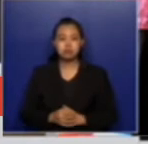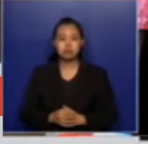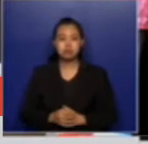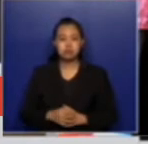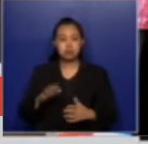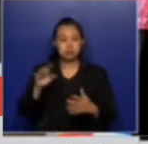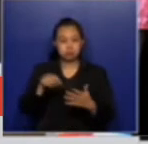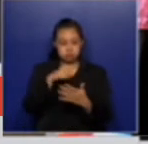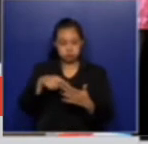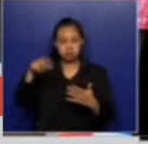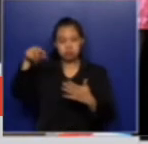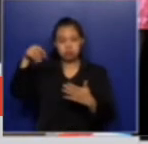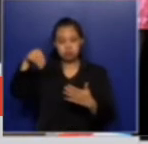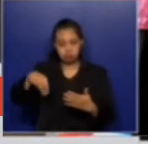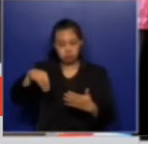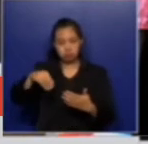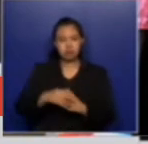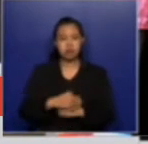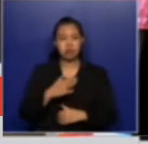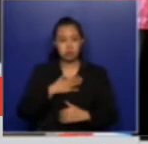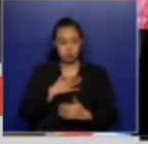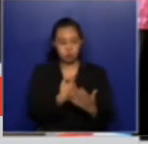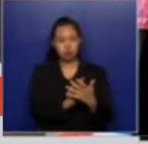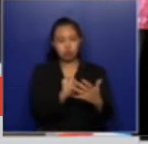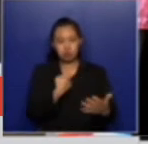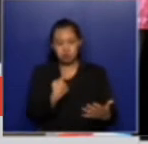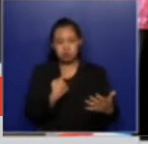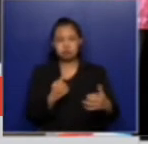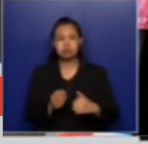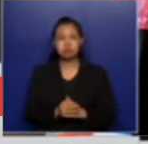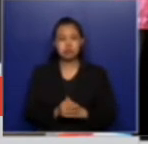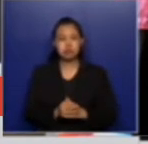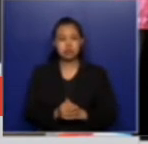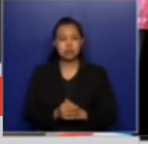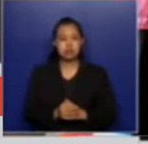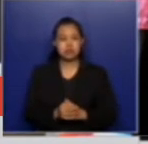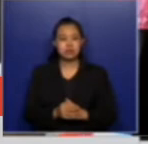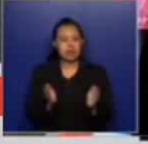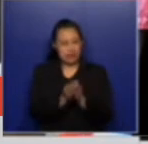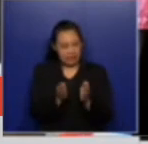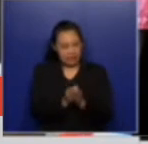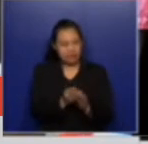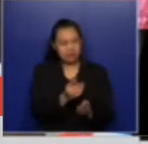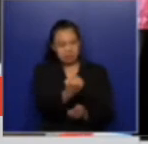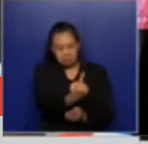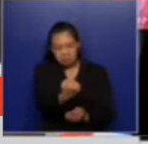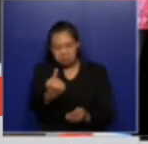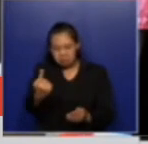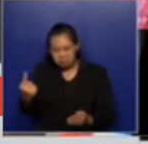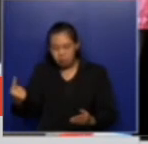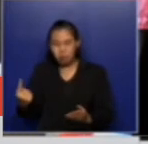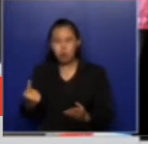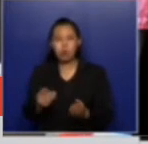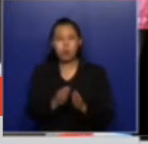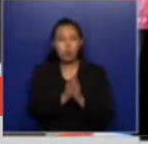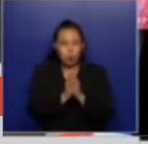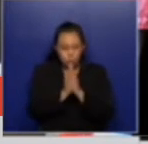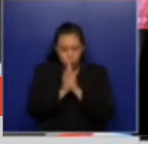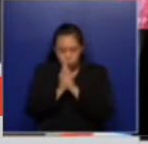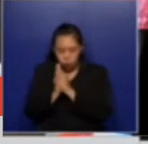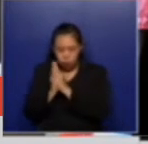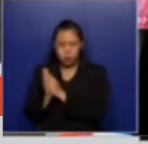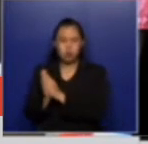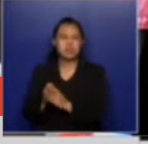การเลือกตั้งประธานก็มาจากการเลือกตั้งผมก็มาจากการเลือกตั้งกว่าเราจะได้มาสัก1คะแนนเนี่ยนะครับยกมือไหว้กันแล้ว